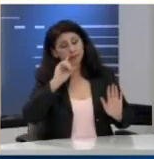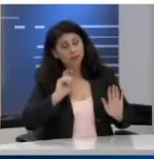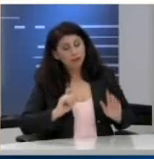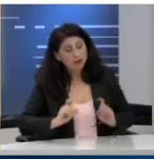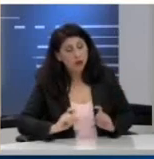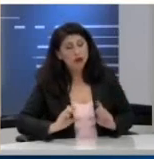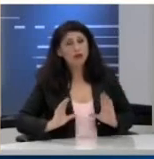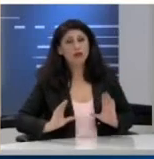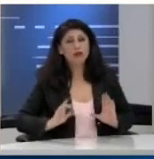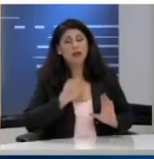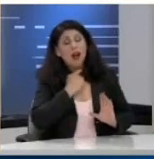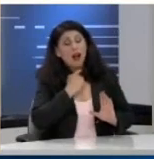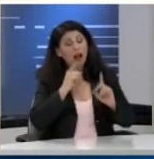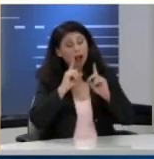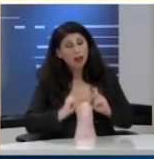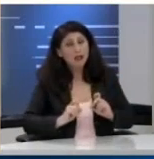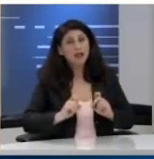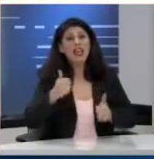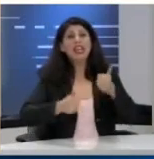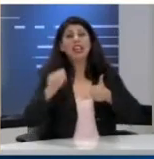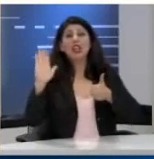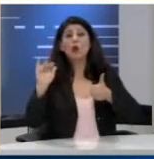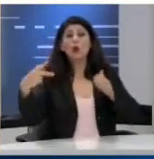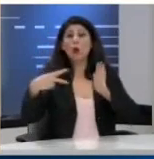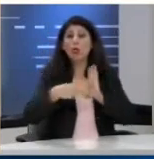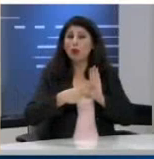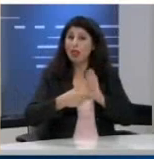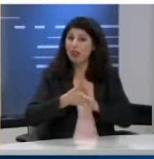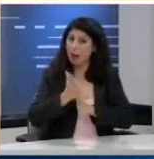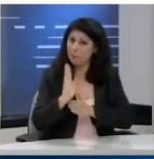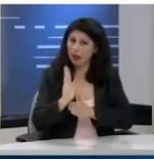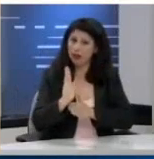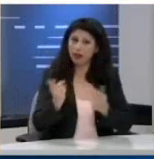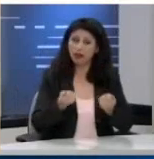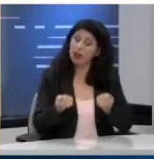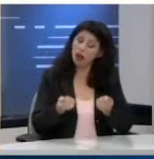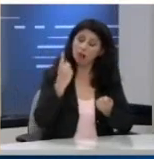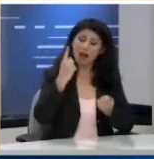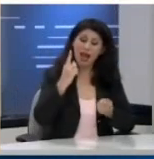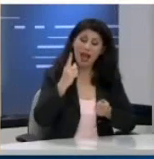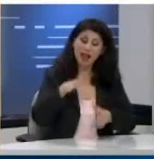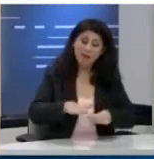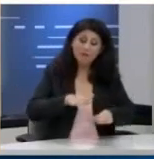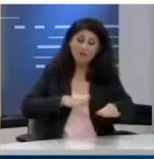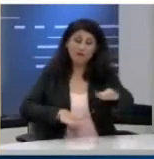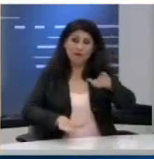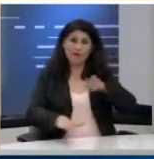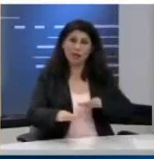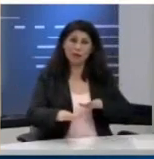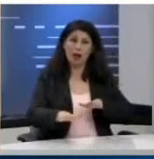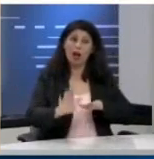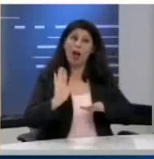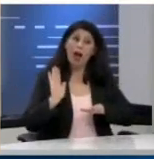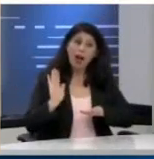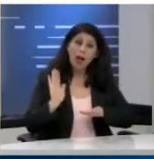Αναγκαστήκαμε, βεβαίως, τον Ιούλιο του 2015 να κάνουμε ένα βήμα πίσω, προκειμένου όμως αργότερα να έχουμε